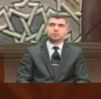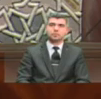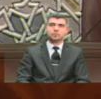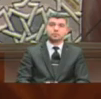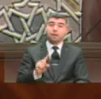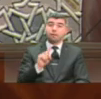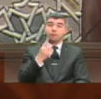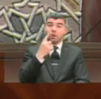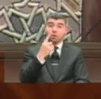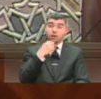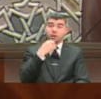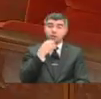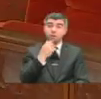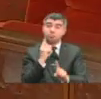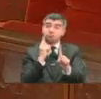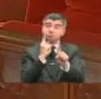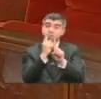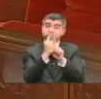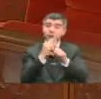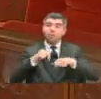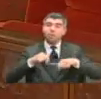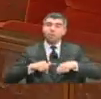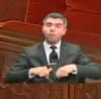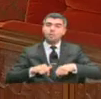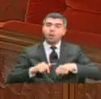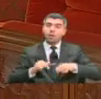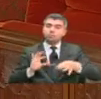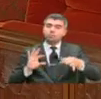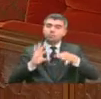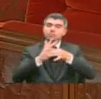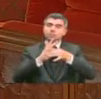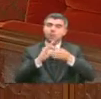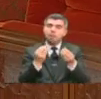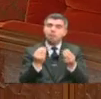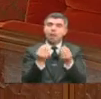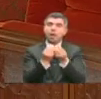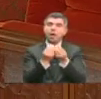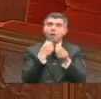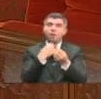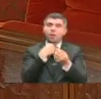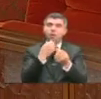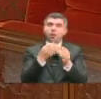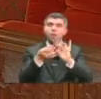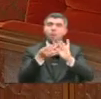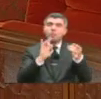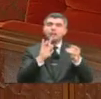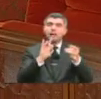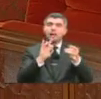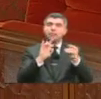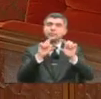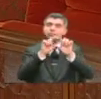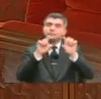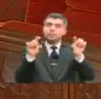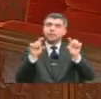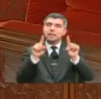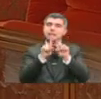أولا الملتقيات اللي نظمتها الوزاره كيتم التسجيل ديال الجمعيات بشكل مفتوح في البوابه ديال الوزاره، اللي تسجل